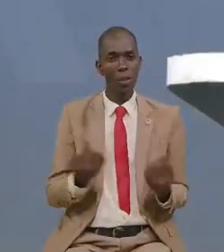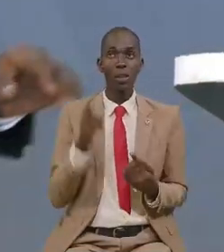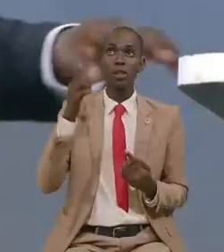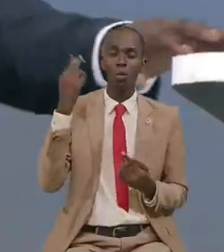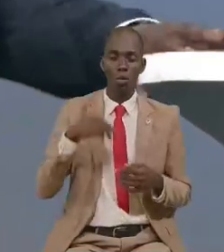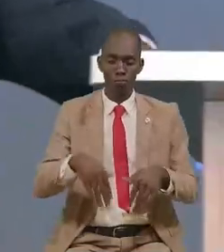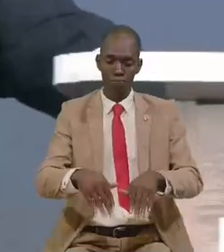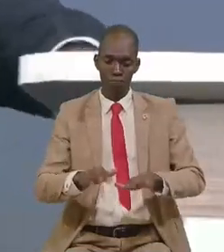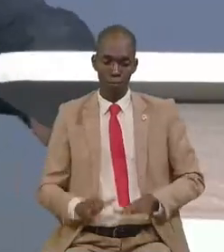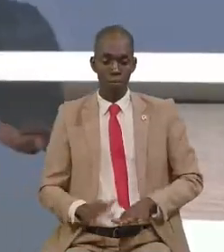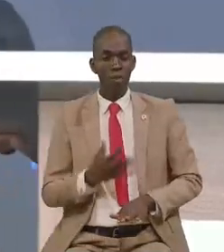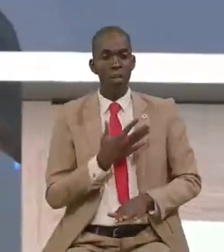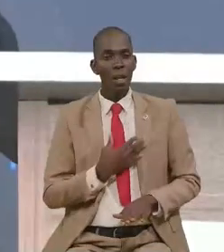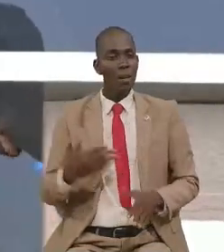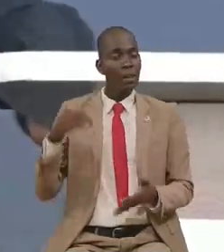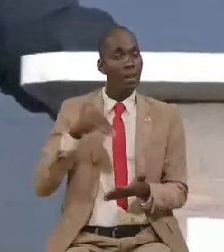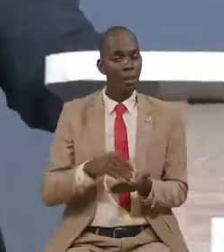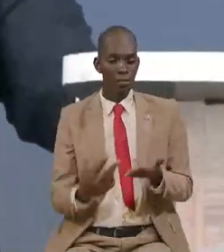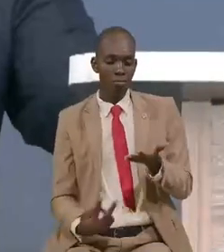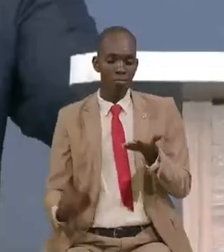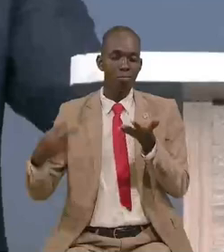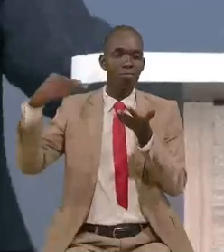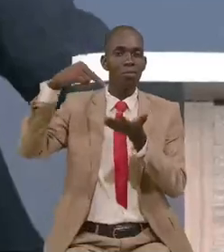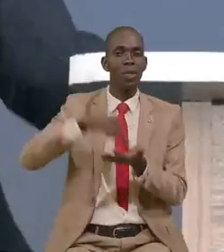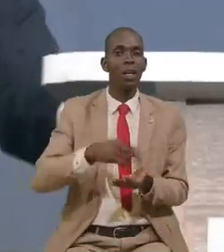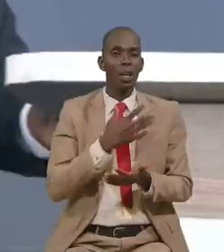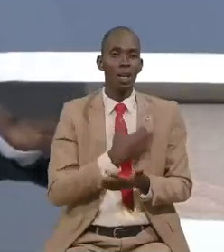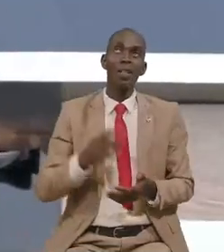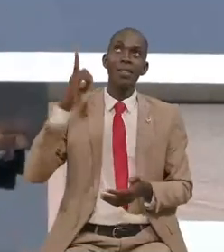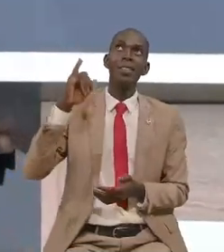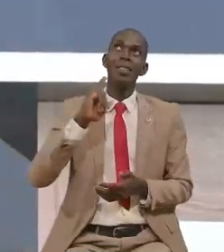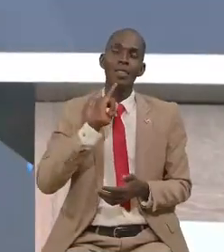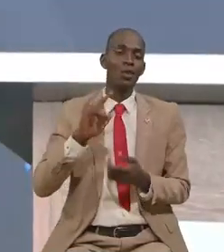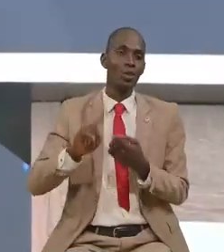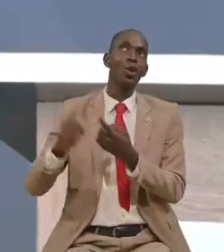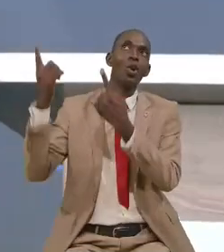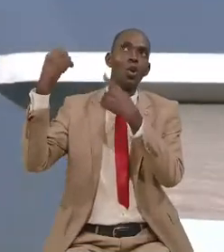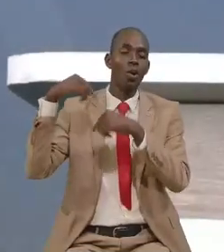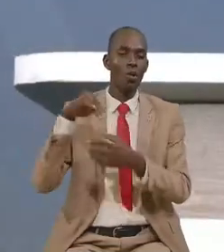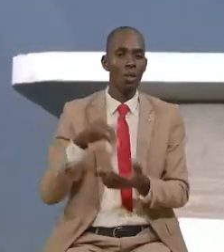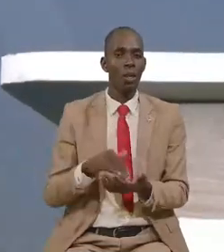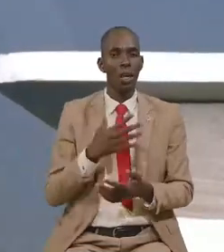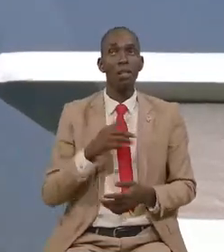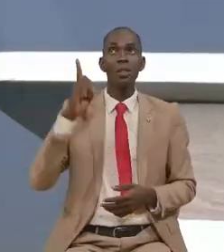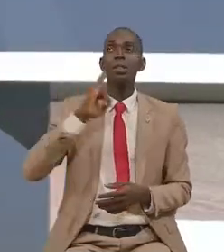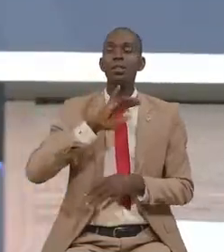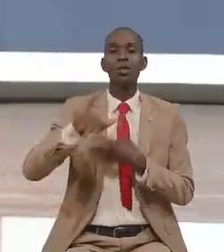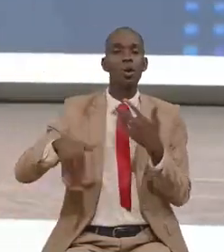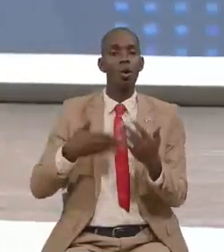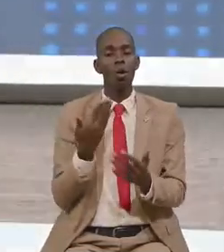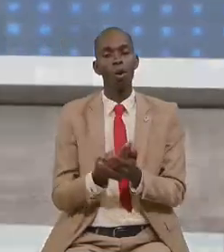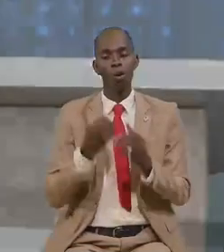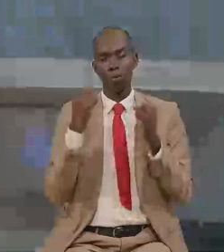ressuscité encore. Maintenant, il vient. Il est le Tout-Puissant,